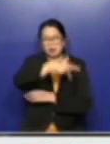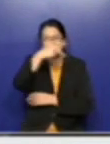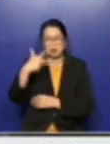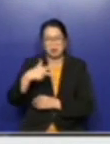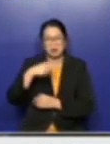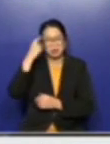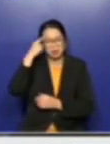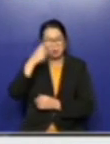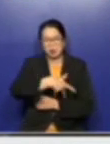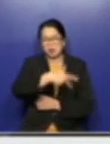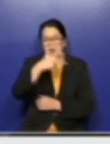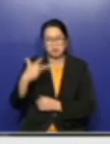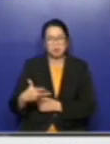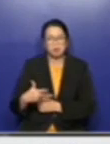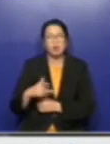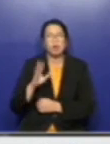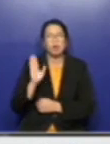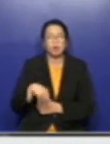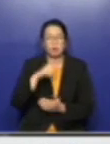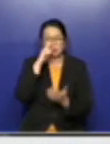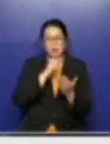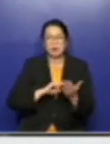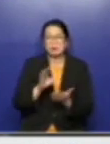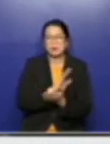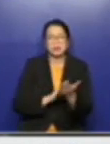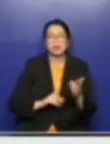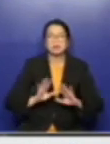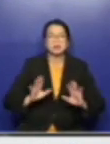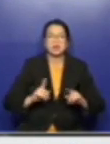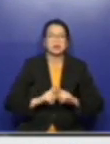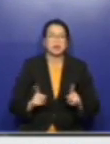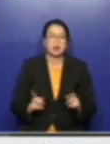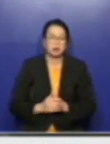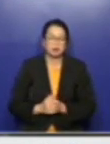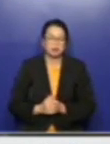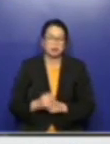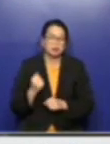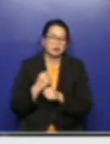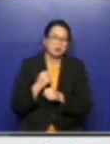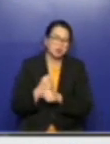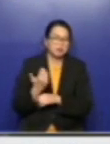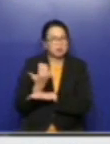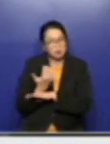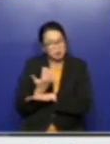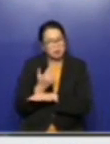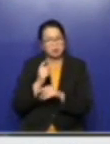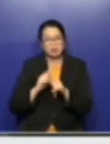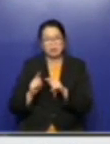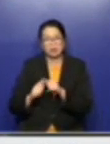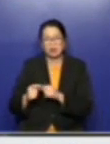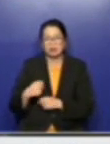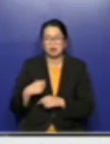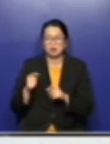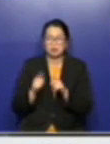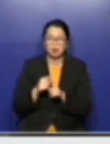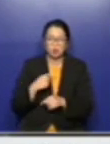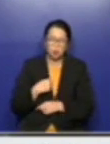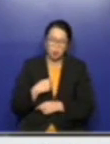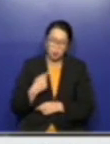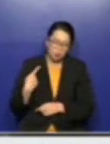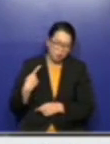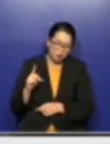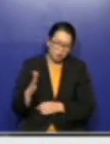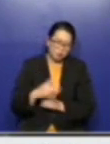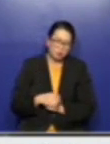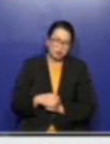ผมเก่าผมเจ็บนะเวลาทำรายการโทรทัศน์อะไรก็แล้วแต่หรือทำอะไรก็แล้วแต่มีคนมาพูดอย่างนี้เนี่ยมันเหมือนแบบโหเราด้อยค่าไร้น้ำยาม